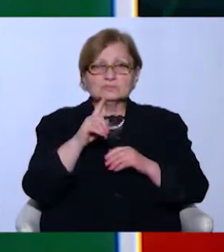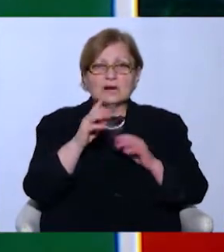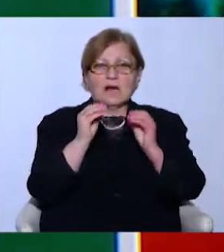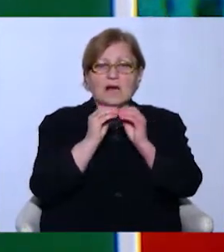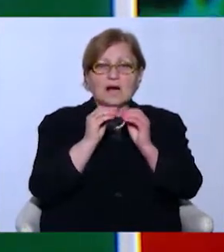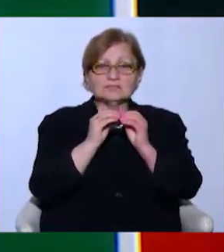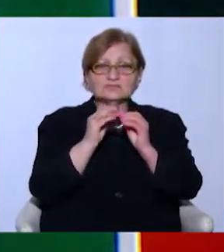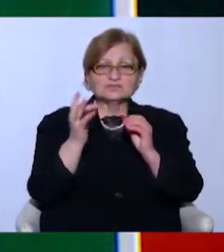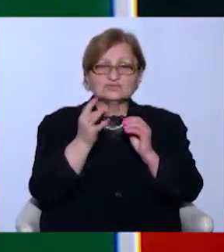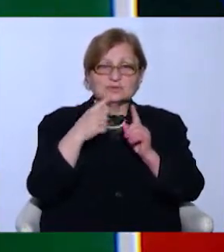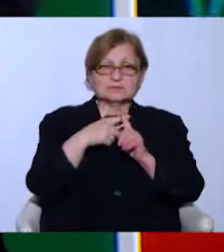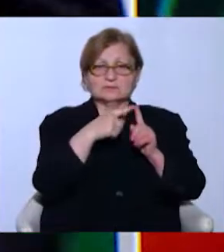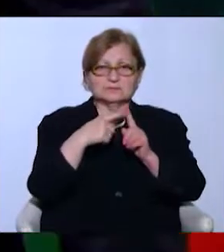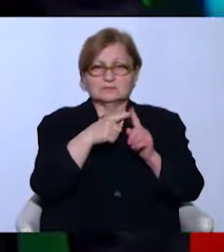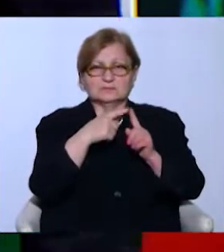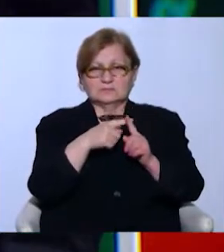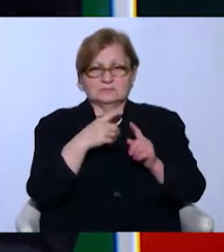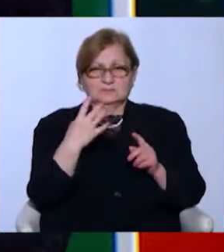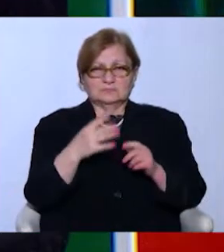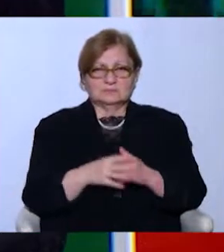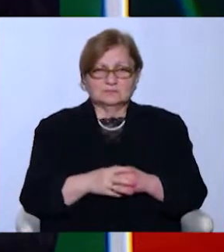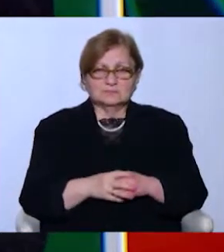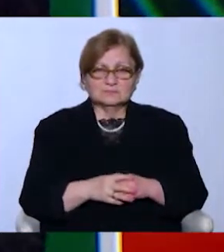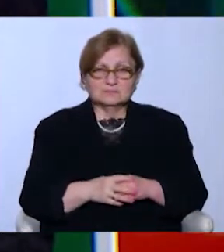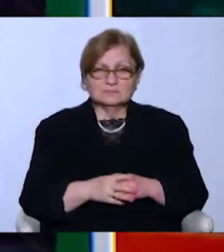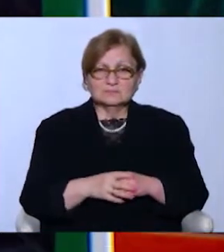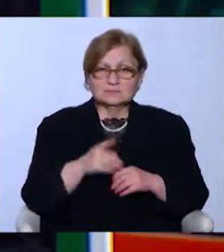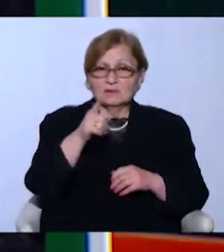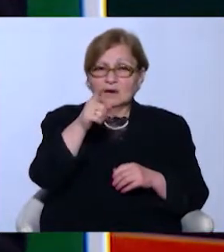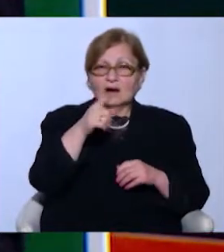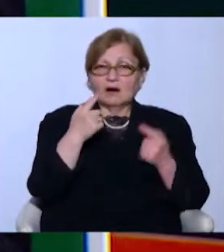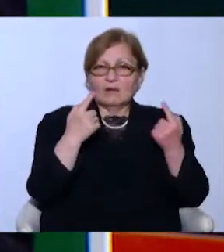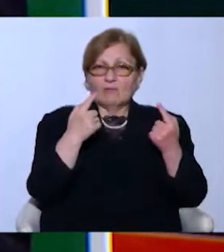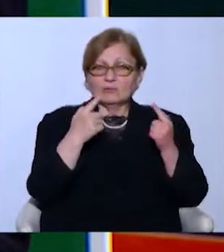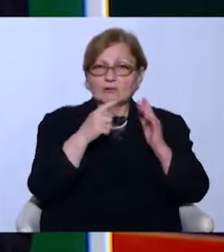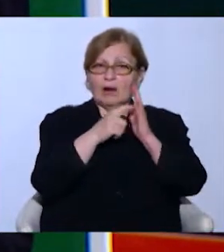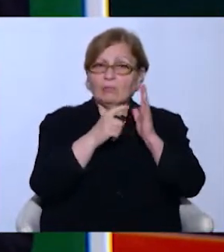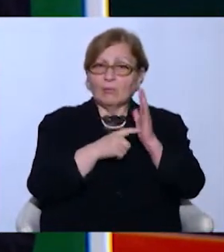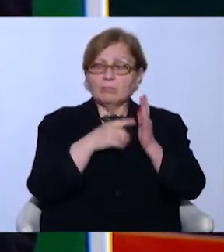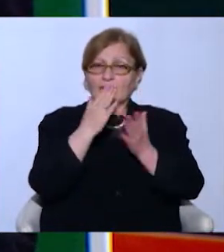მე ვნახე რომ 40-ის და 30-ის უდიდესი გამყოფია 10.